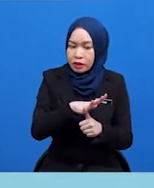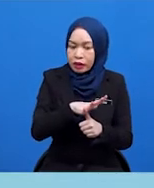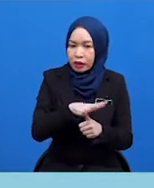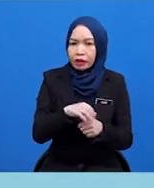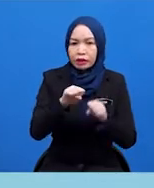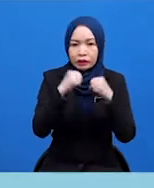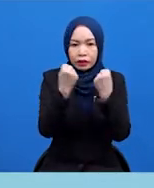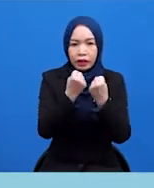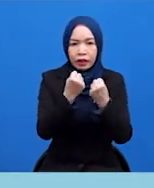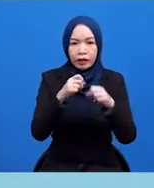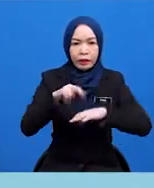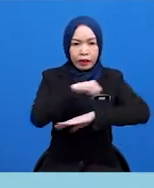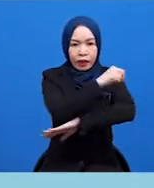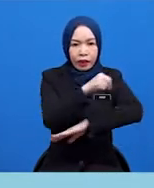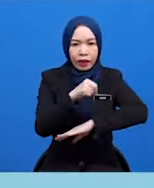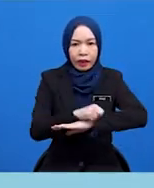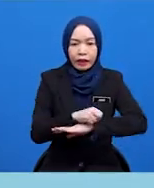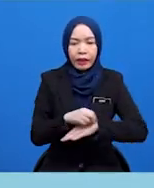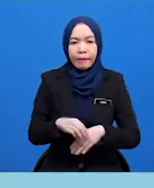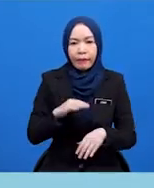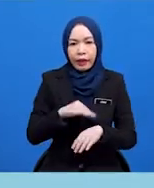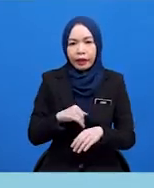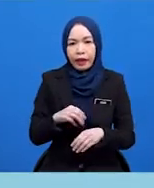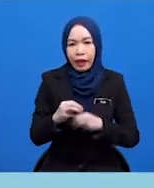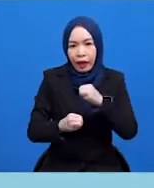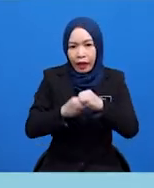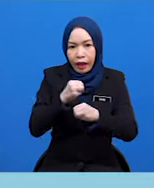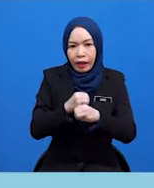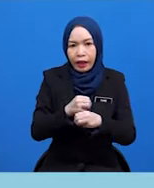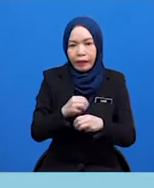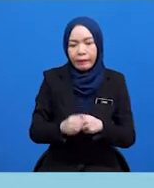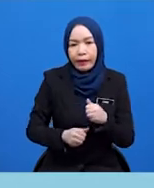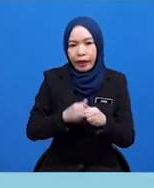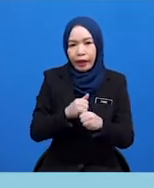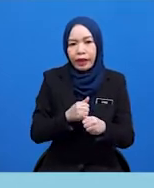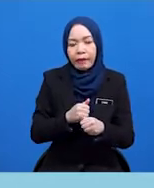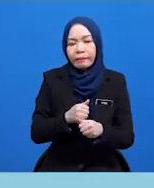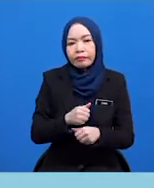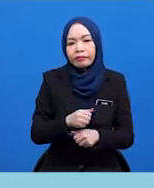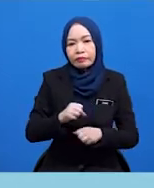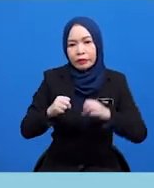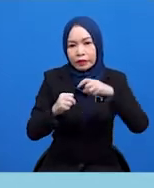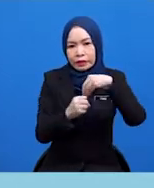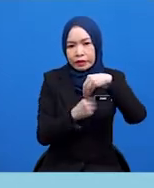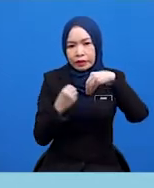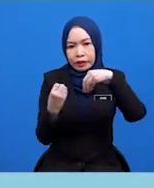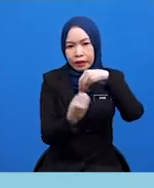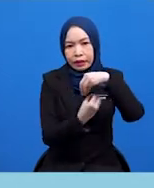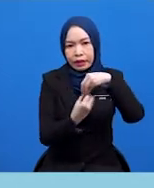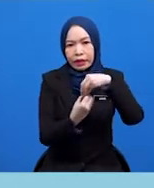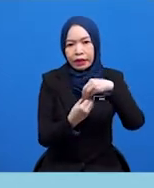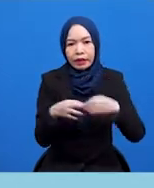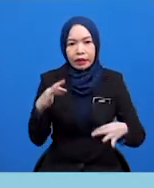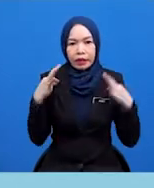alam sekitar fizikal. Antara impak tersebut ialah pertama, pencemaran udara.